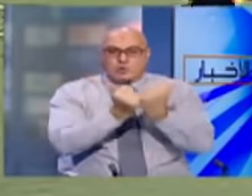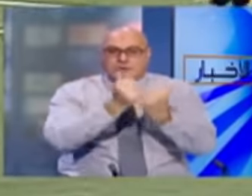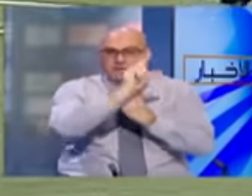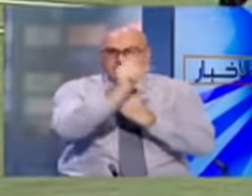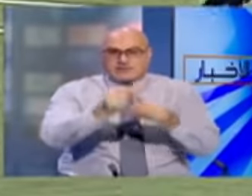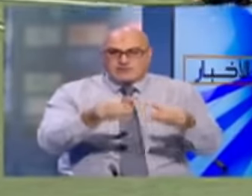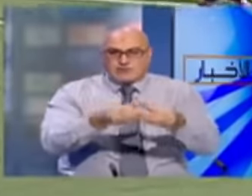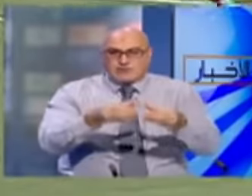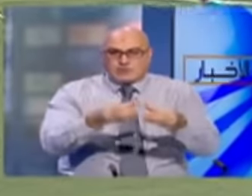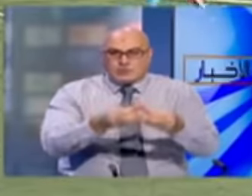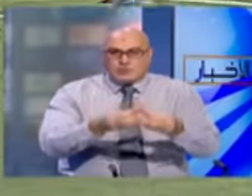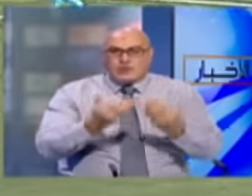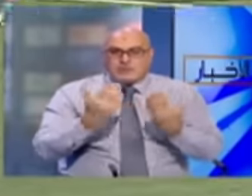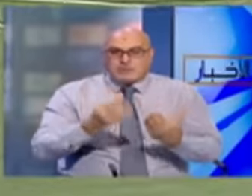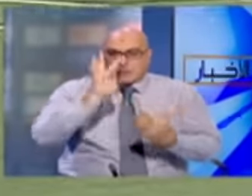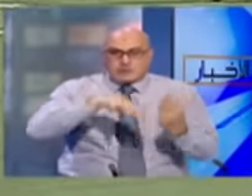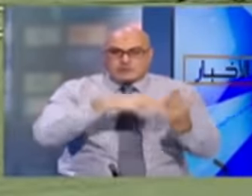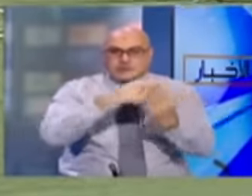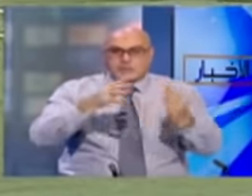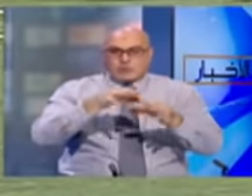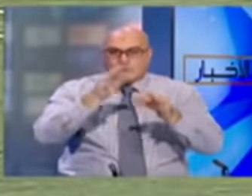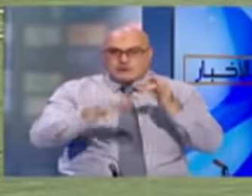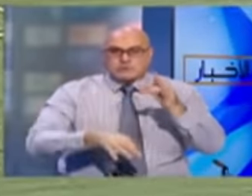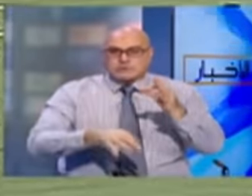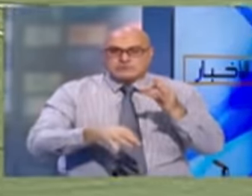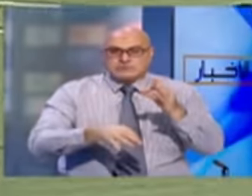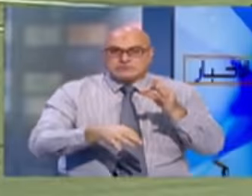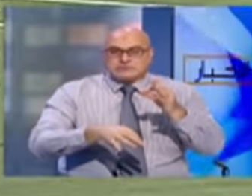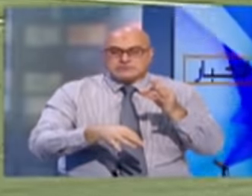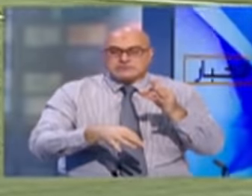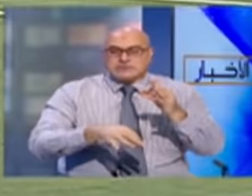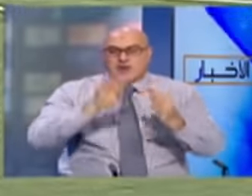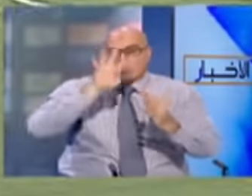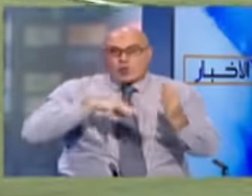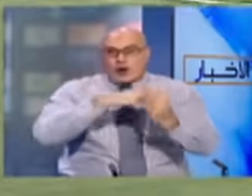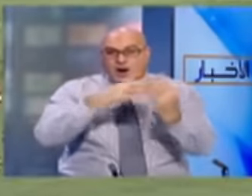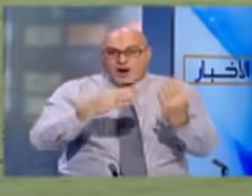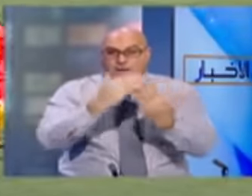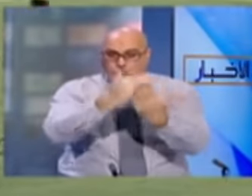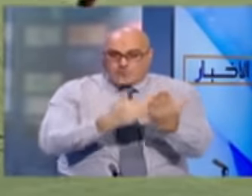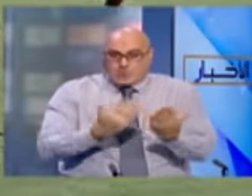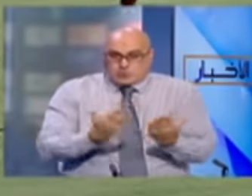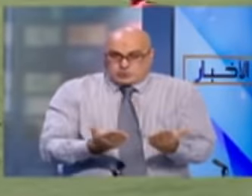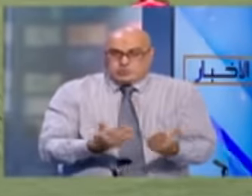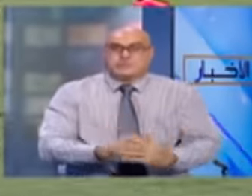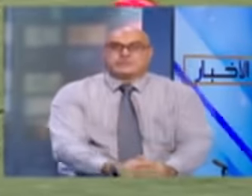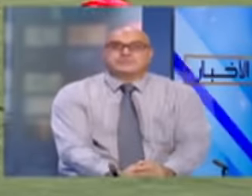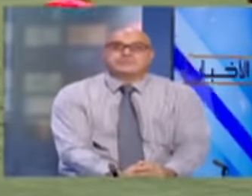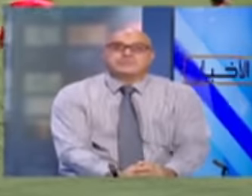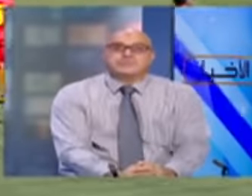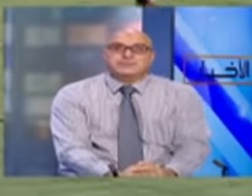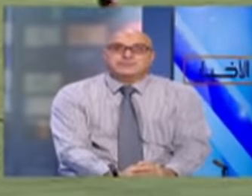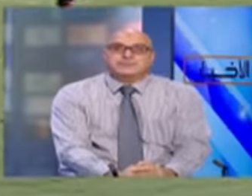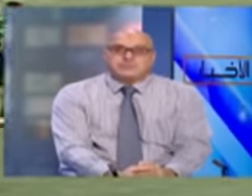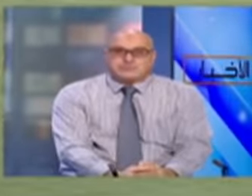الإفريقية. وإليكم الآن نتائج مباريات أمس وجدول اللقاءات التي ستلعب اليوم.